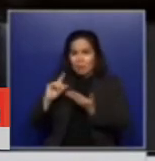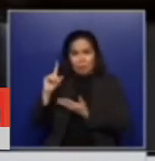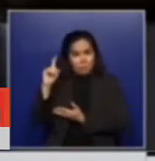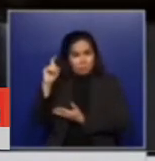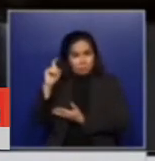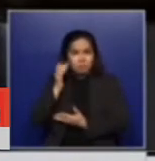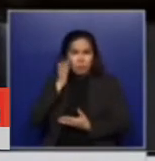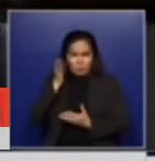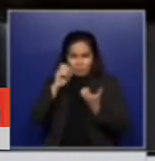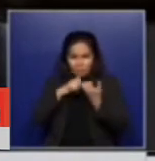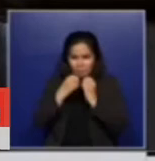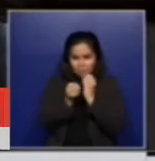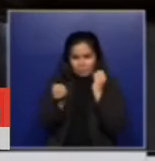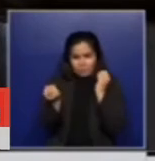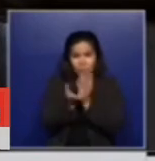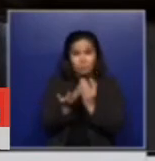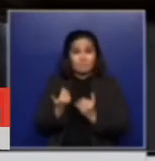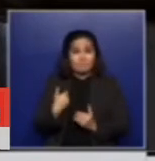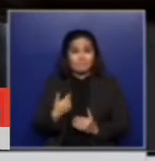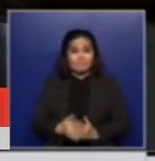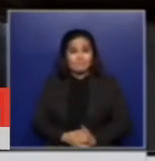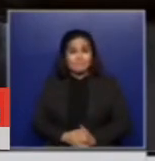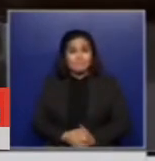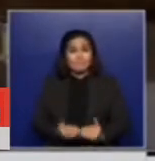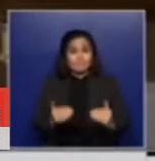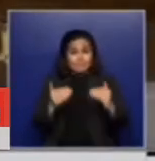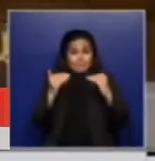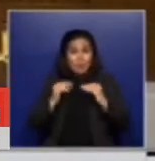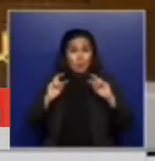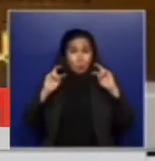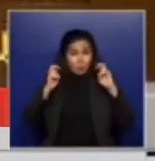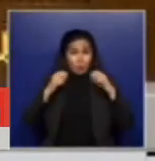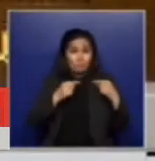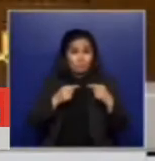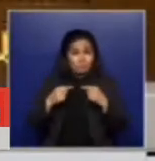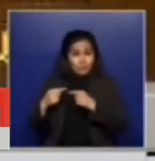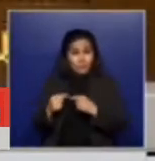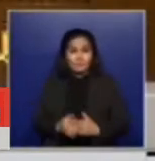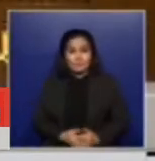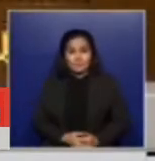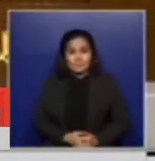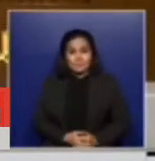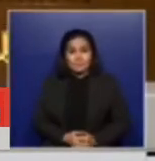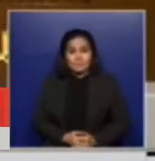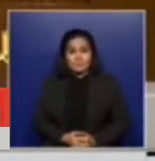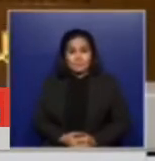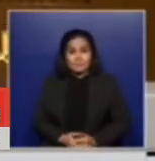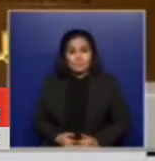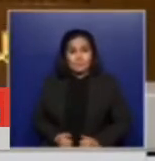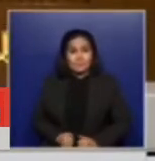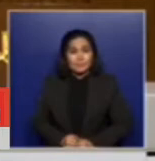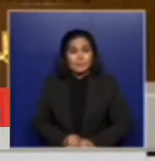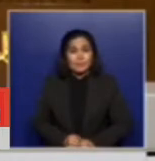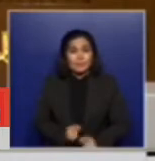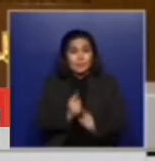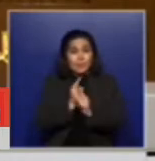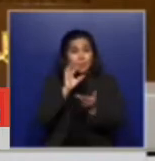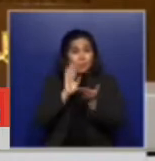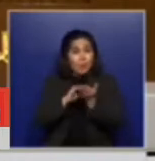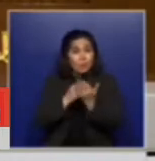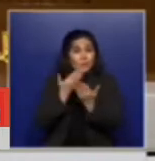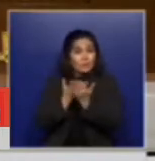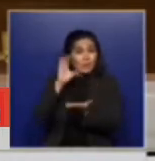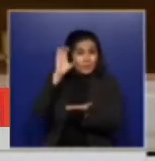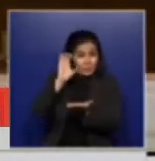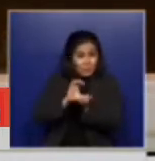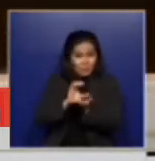างแน่นอนครับเรื่องต่อไปครับท่านประธานผมดูจากการจัดงบประมาณแล้วผมต้องกราบเรียนนะครับมันเศ